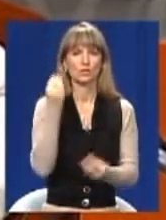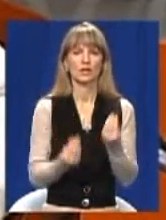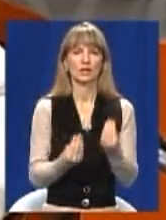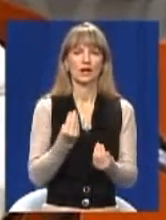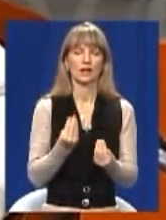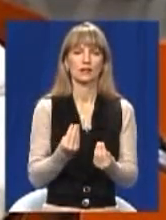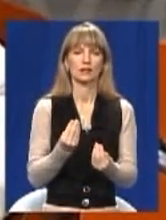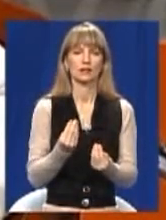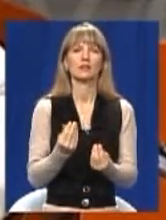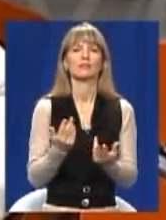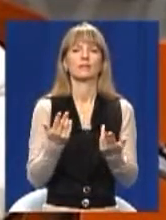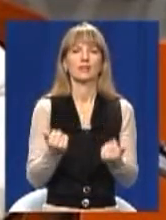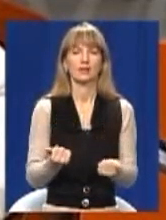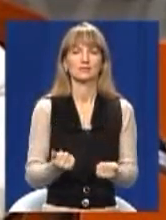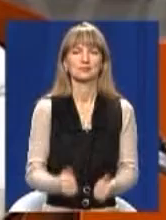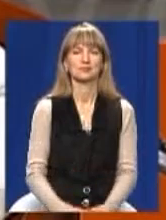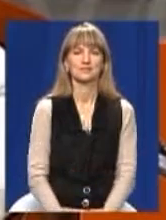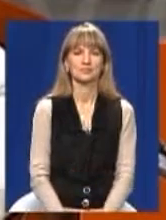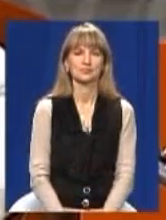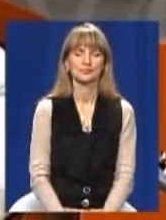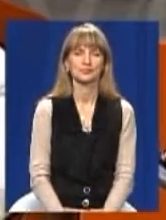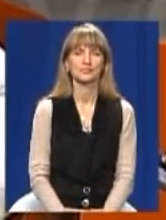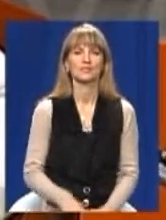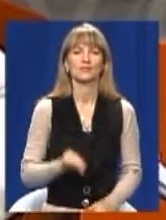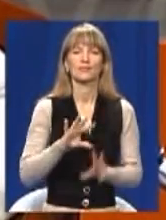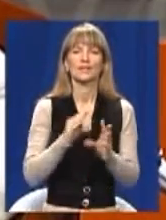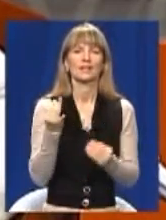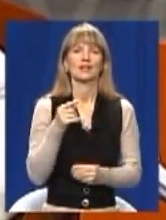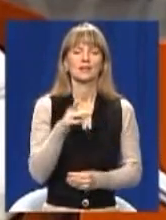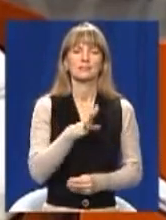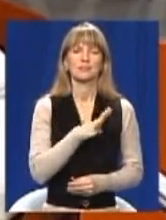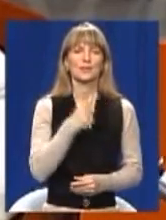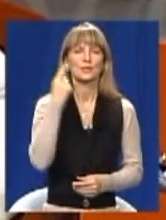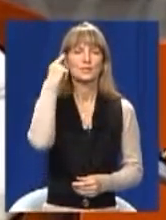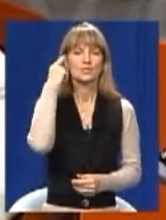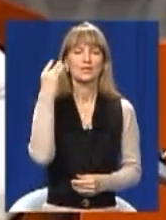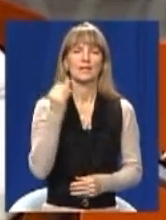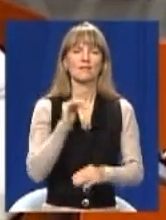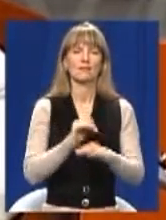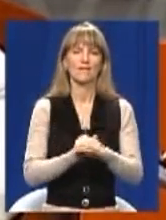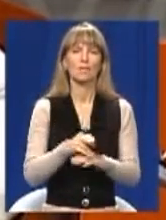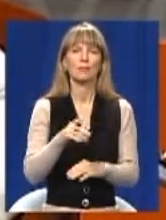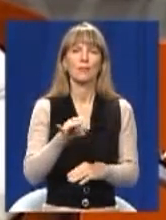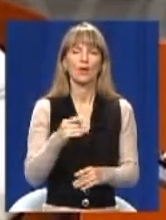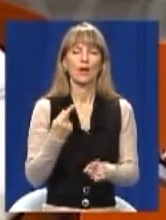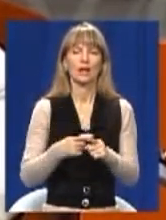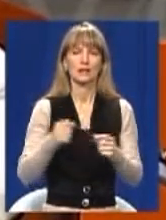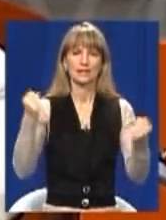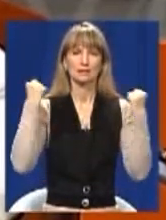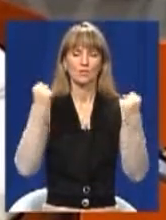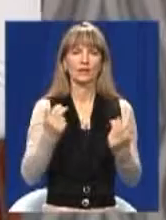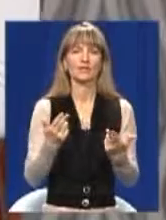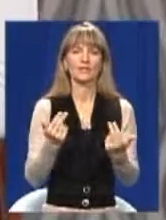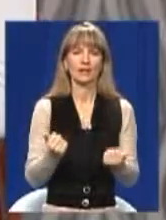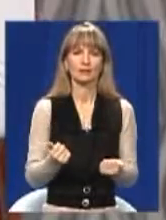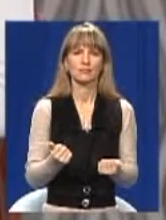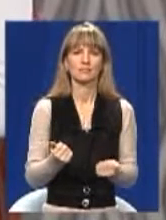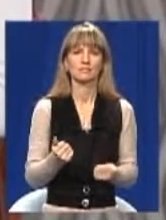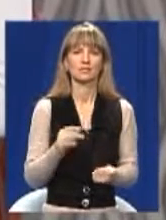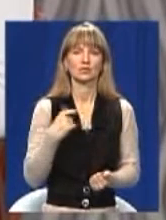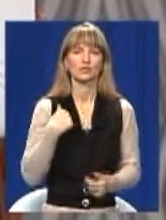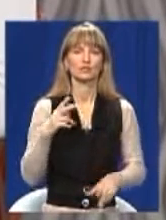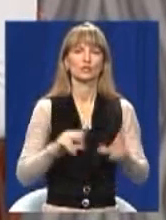грі? Да. Ну, тож, а взагалі, цікаво тобі було б дізнатися цікавих фактів про цей вид спорту? Да. Ну,